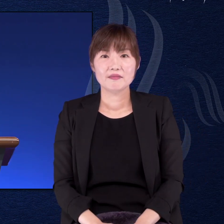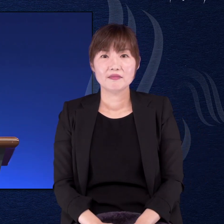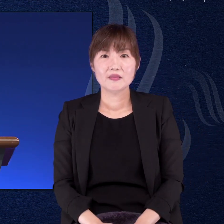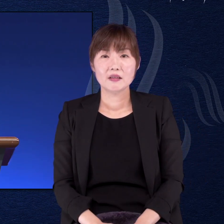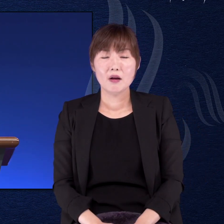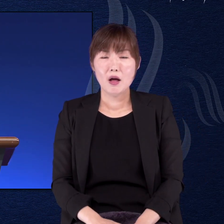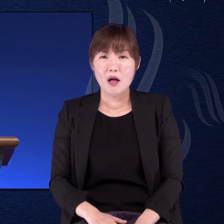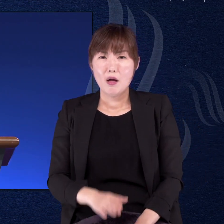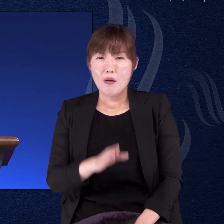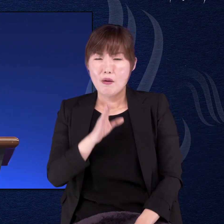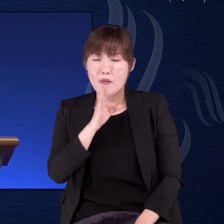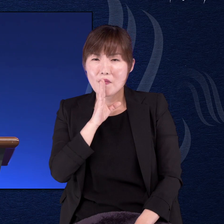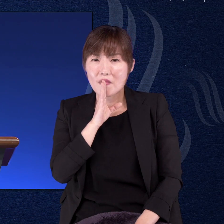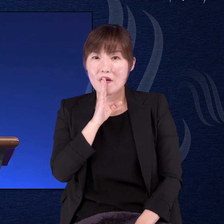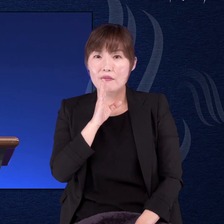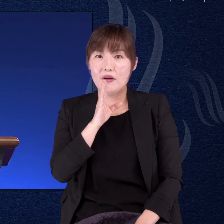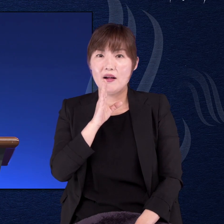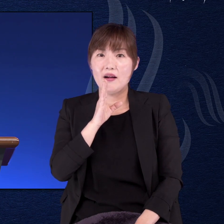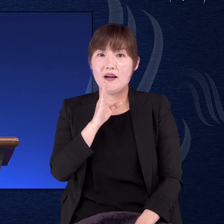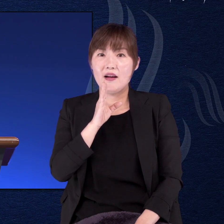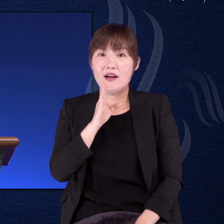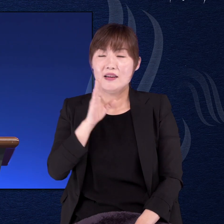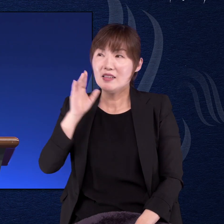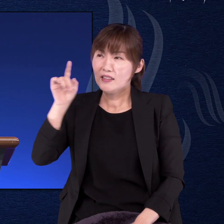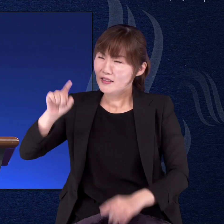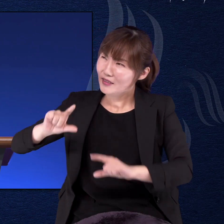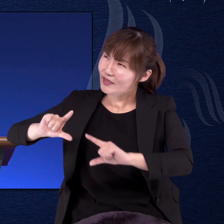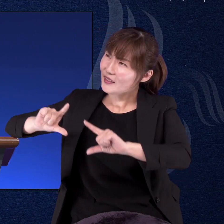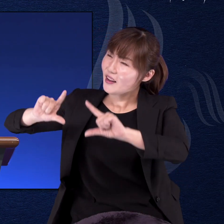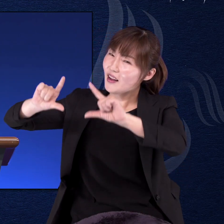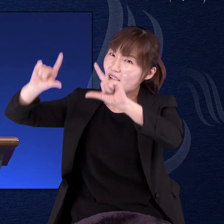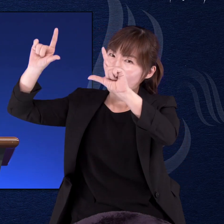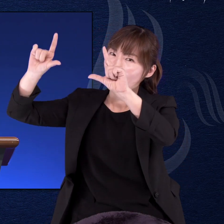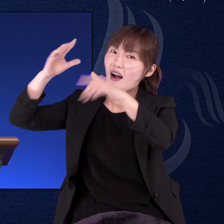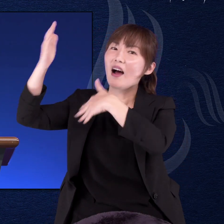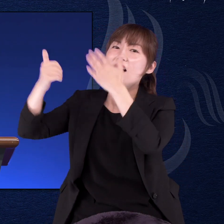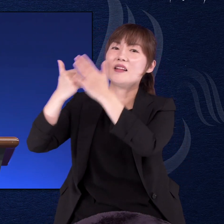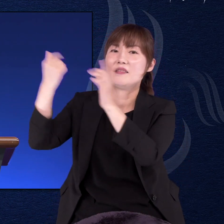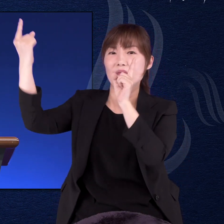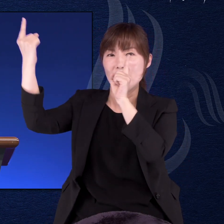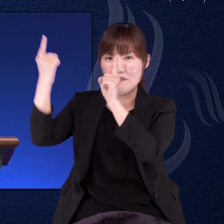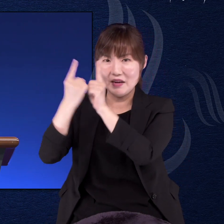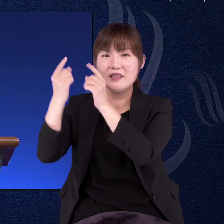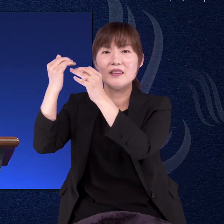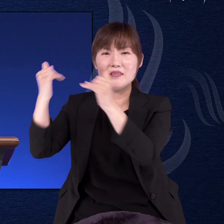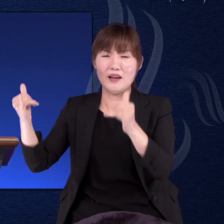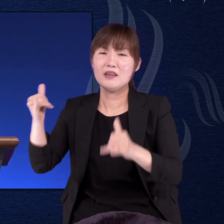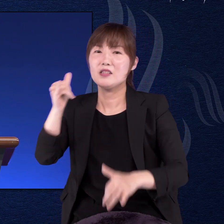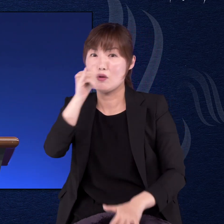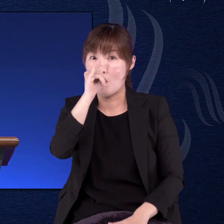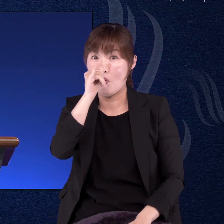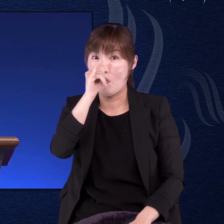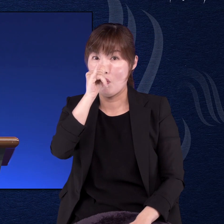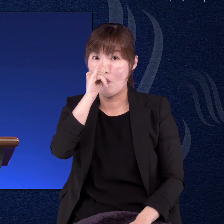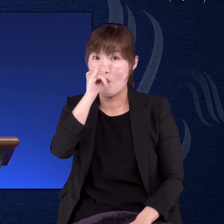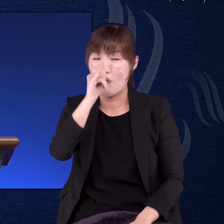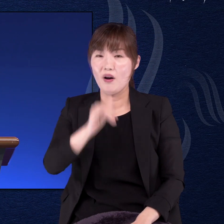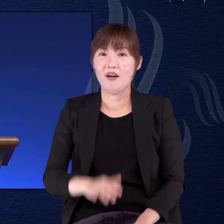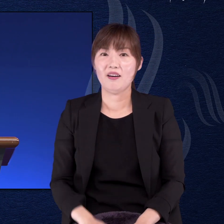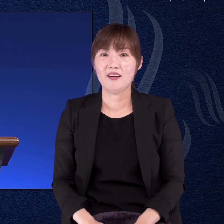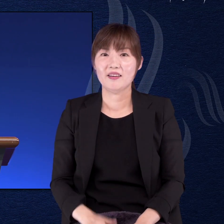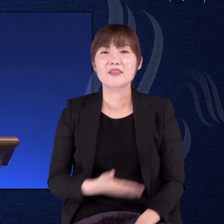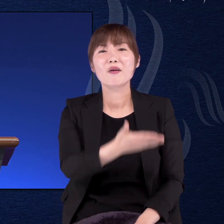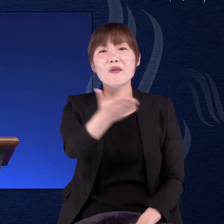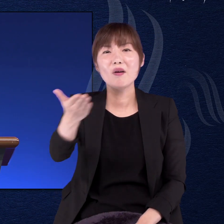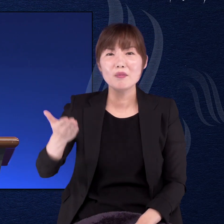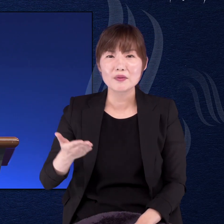삶은 헛되잖아요, 사실. 그날이 있습니다. 그때 하나님 앞에 가서 무슨 말씀을 하실